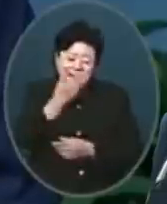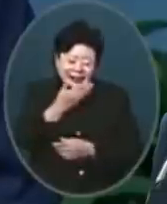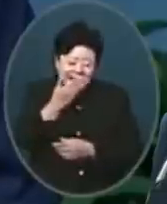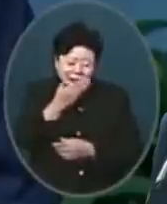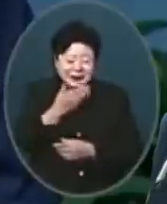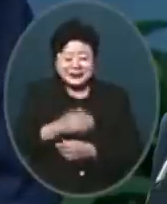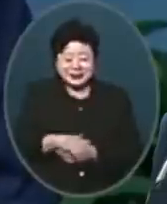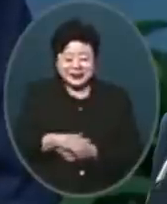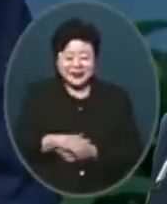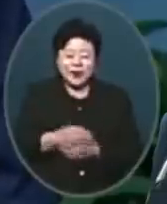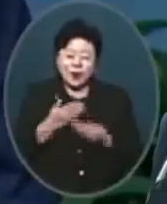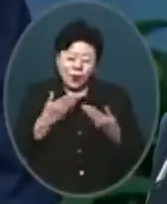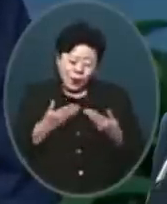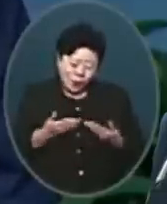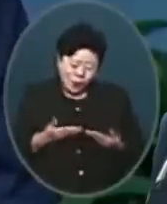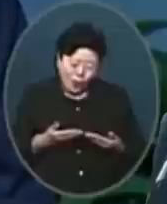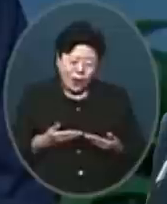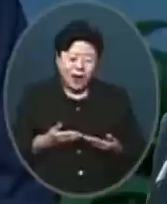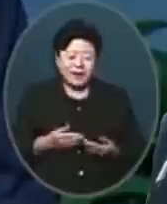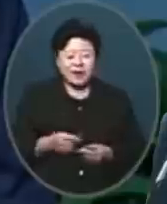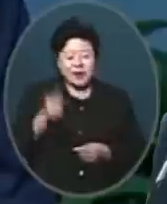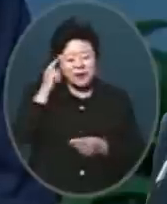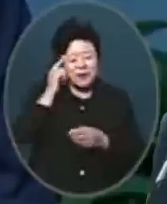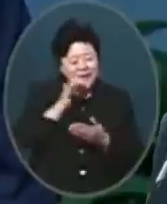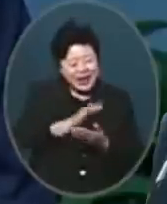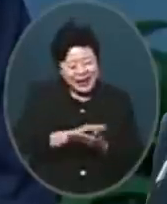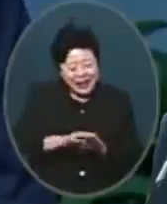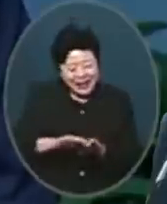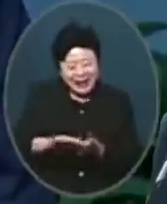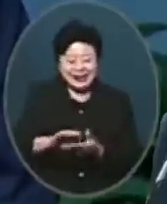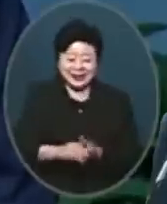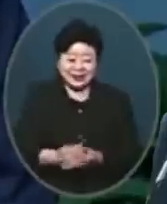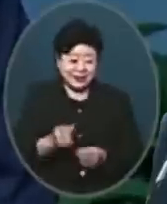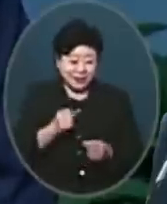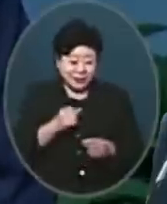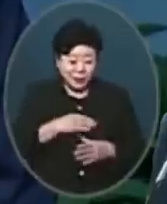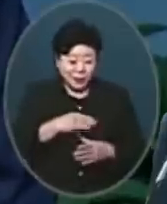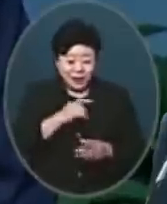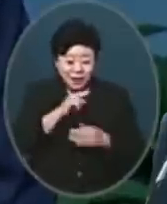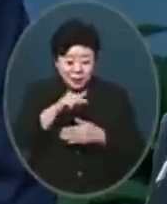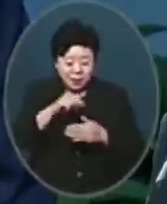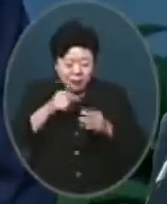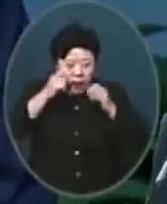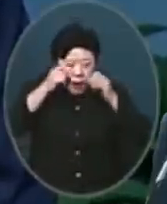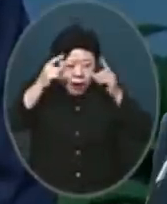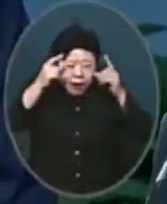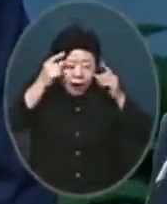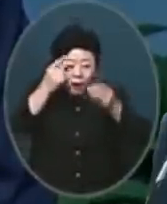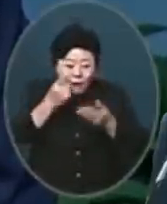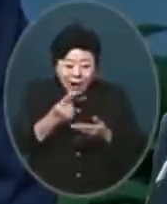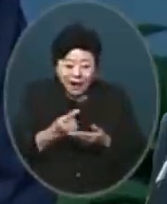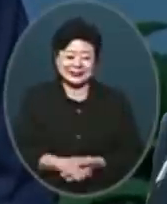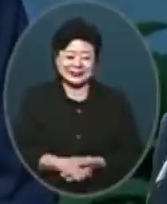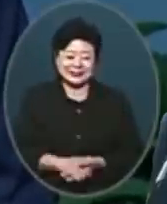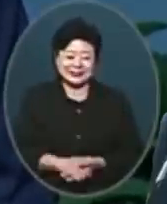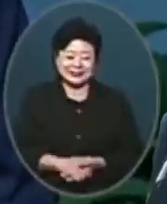달콤해지고 고요하고 평안한 가운데 희한하게 마음의 깨달음이 다가오는